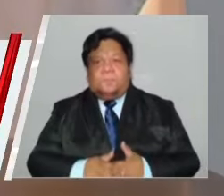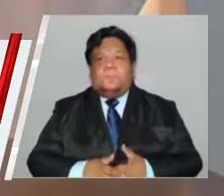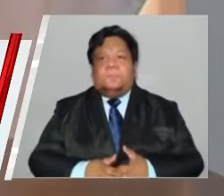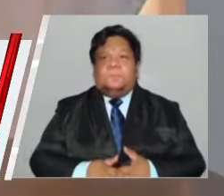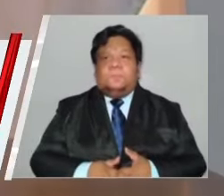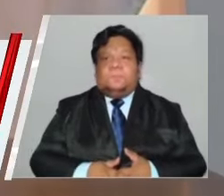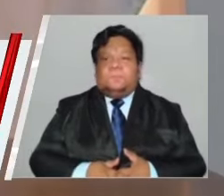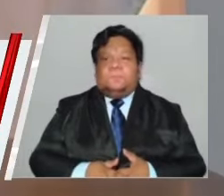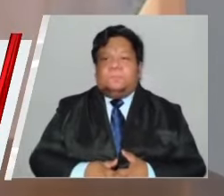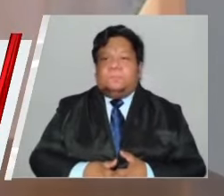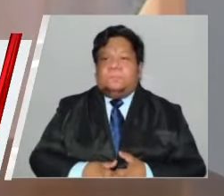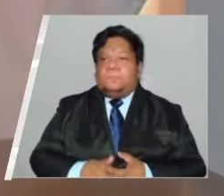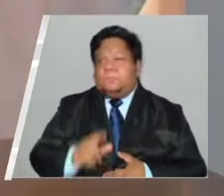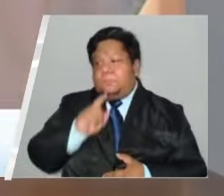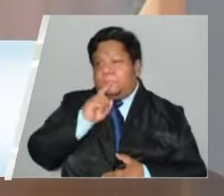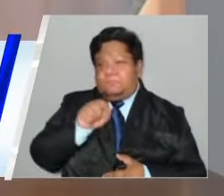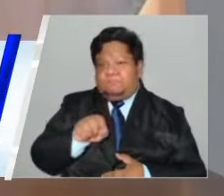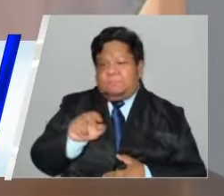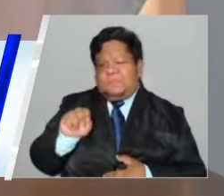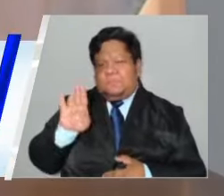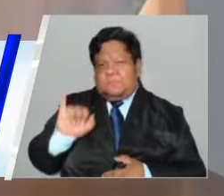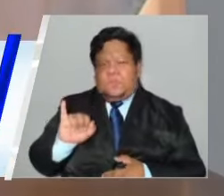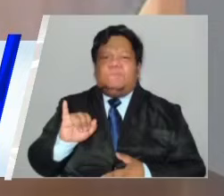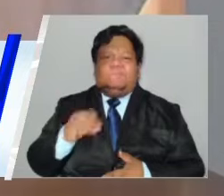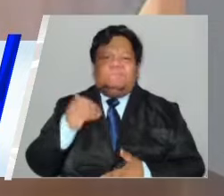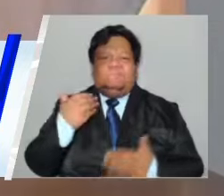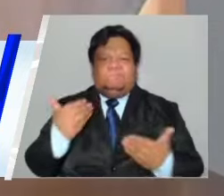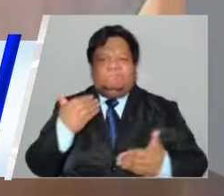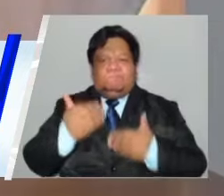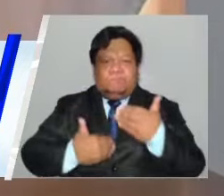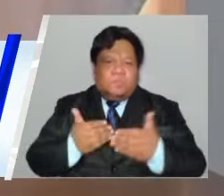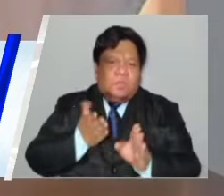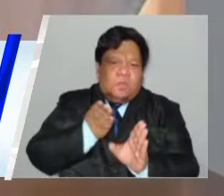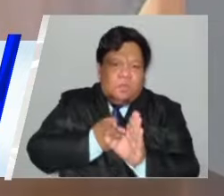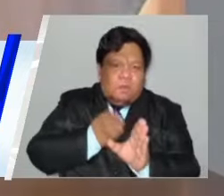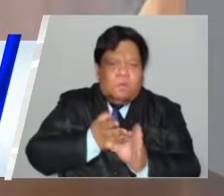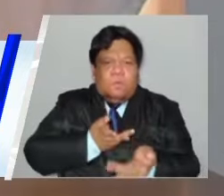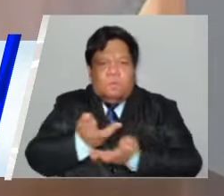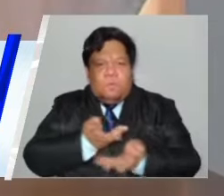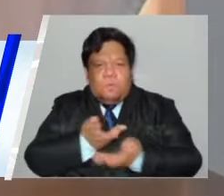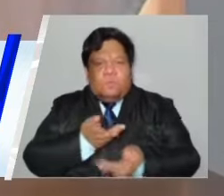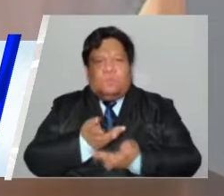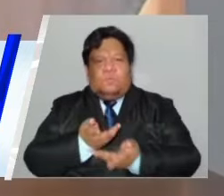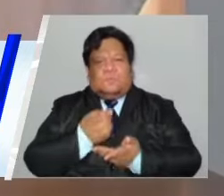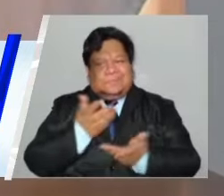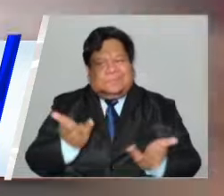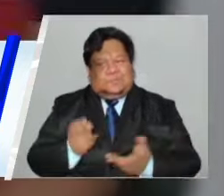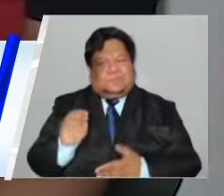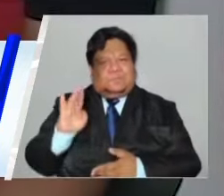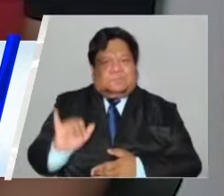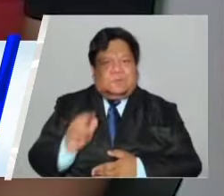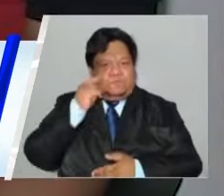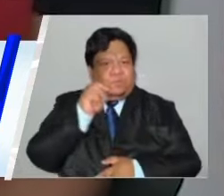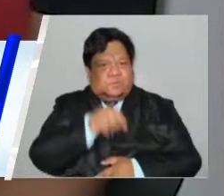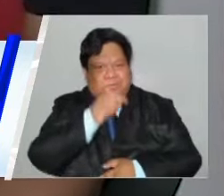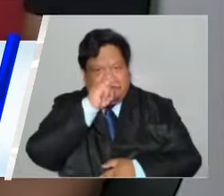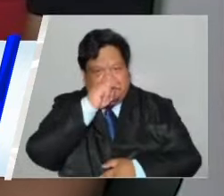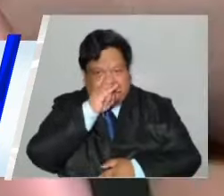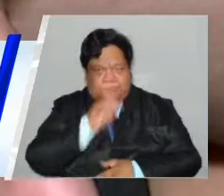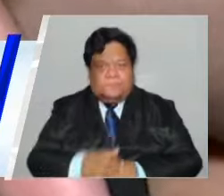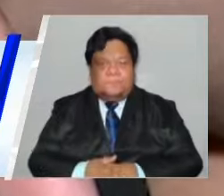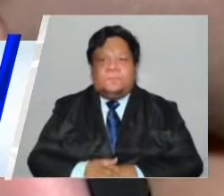ang pag-asagawa ng psychological intervention at counseling na mga eksperto dito sa NBI para sa batang biktima. Gait ng